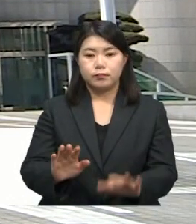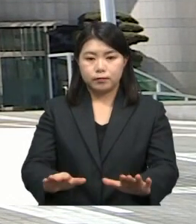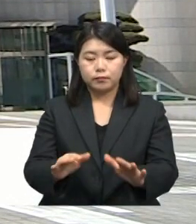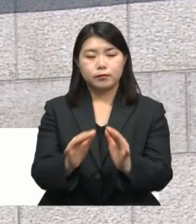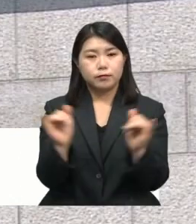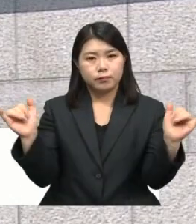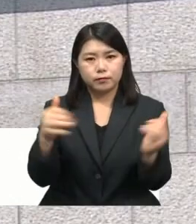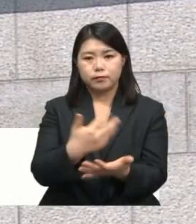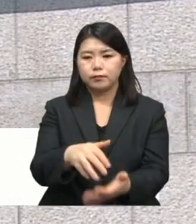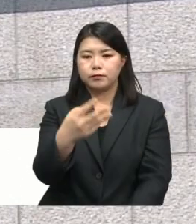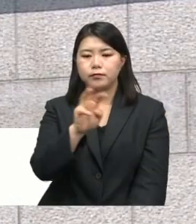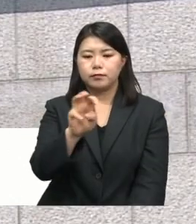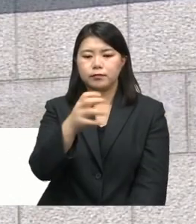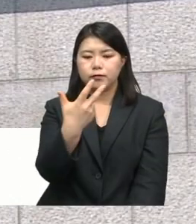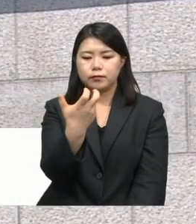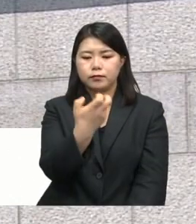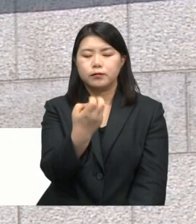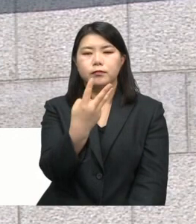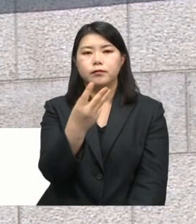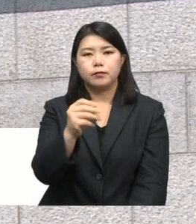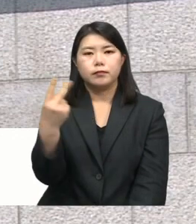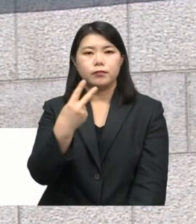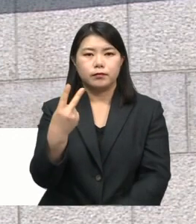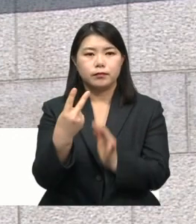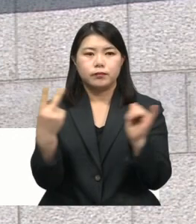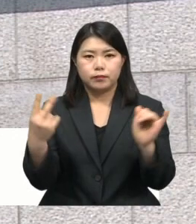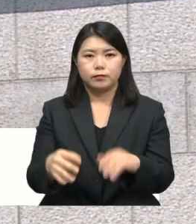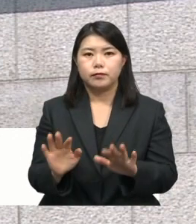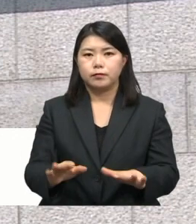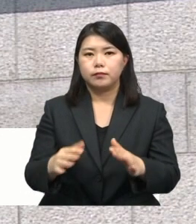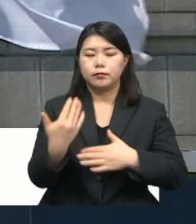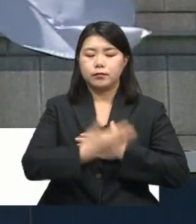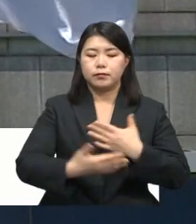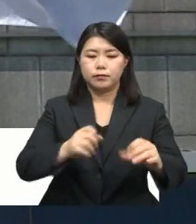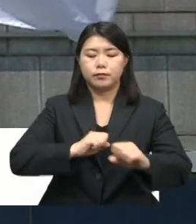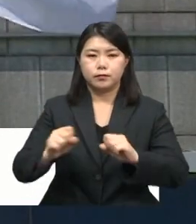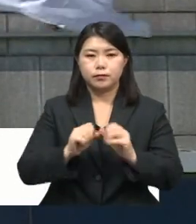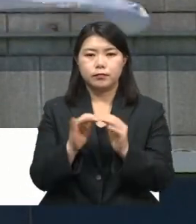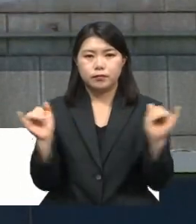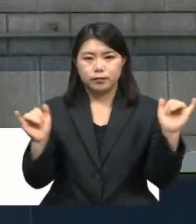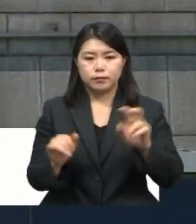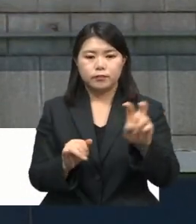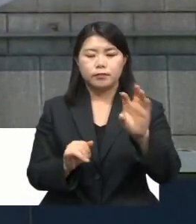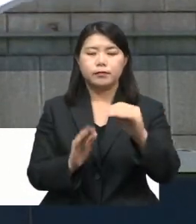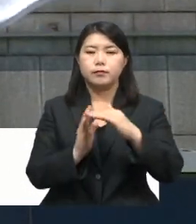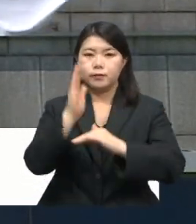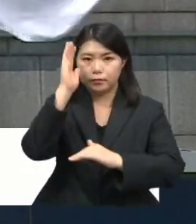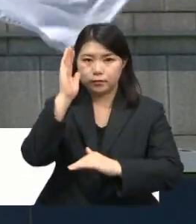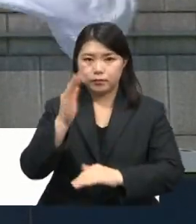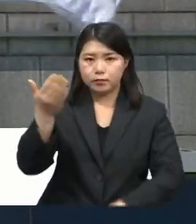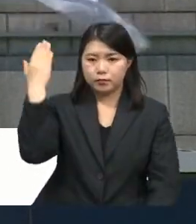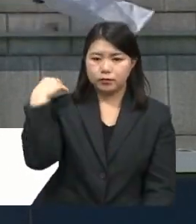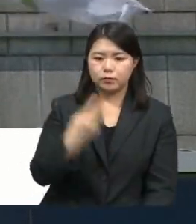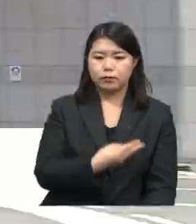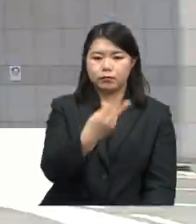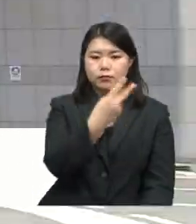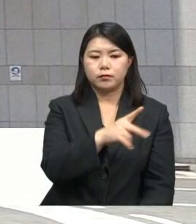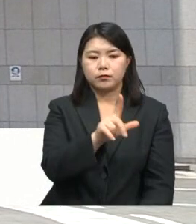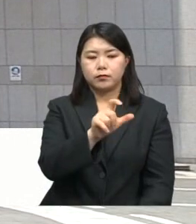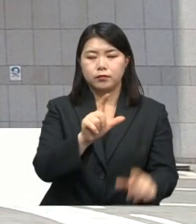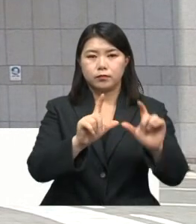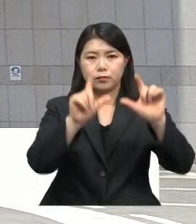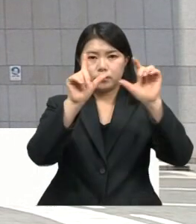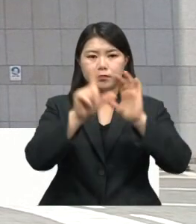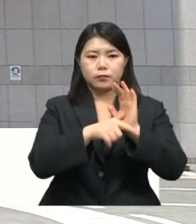인구는 73만 2천여명으로 이번에 등록된 자원봉사자 수가 20만 명을 돌파한 것은 지난 2015년